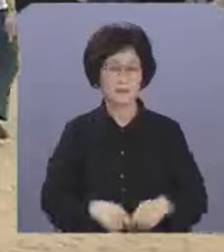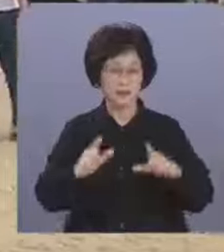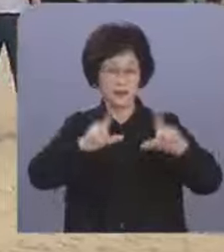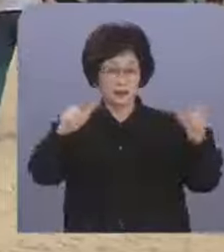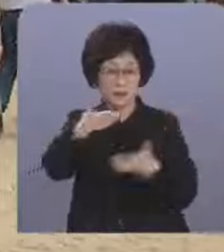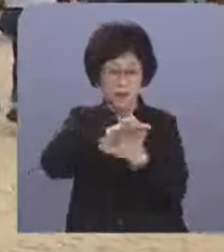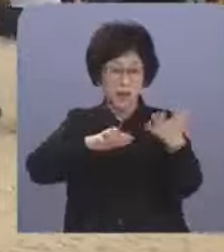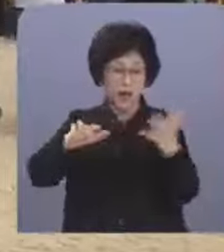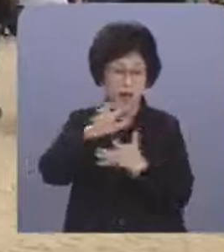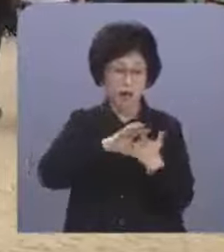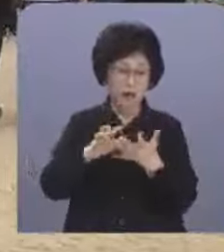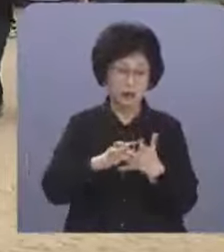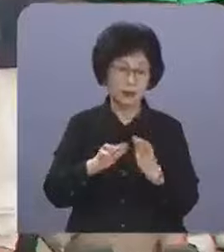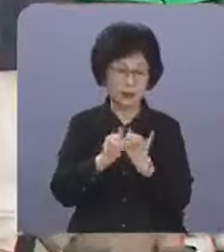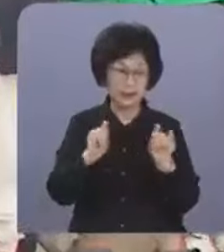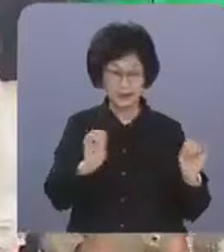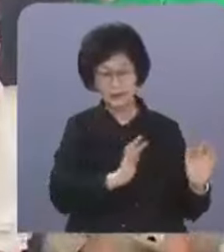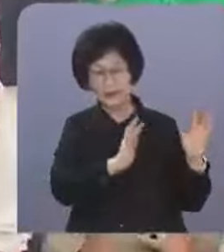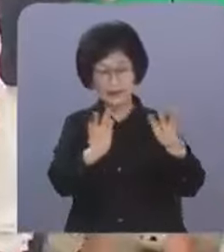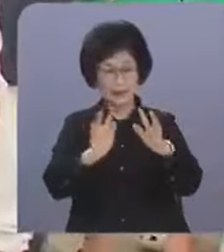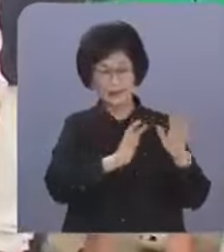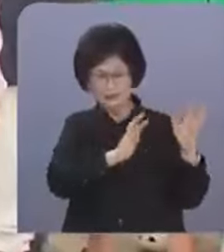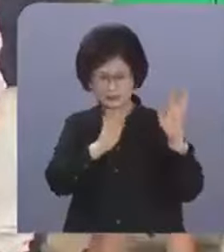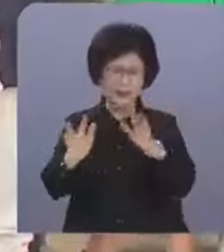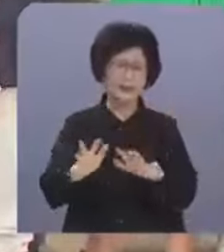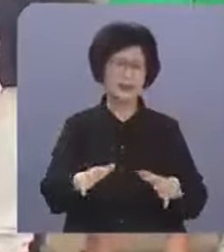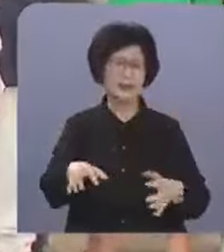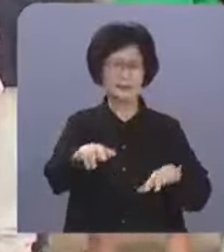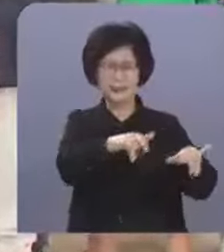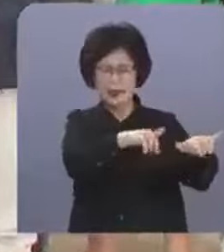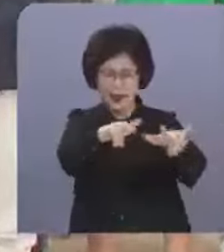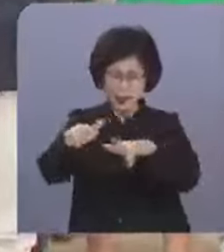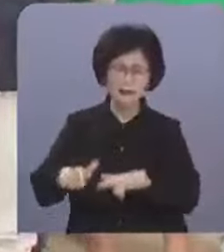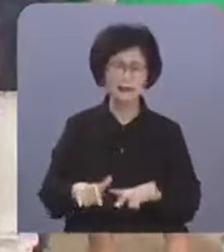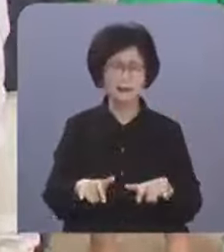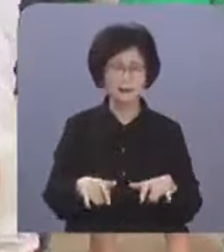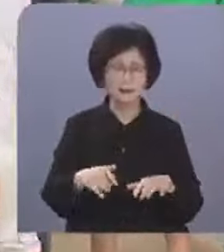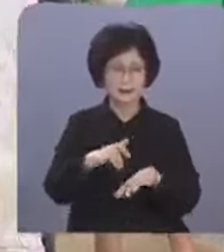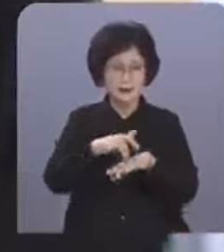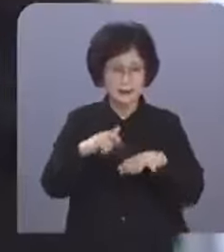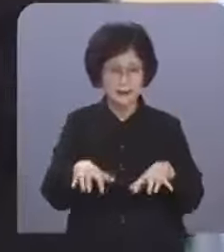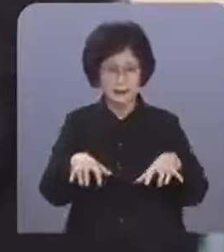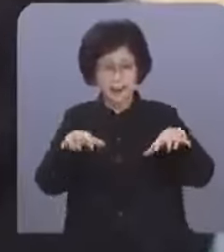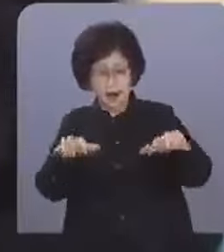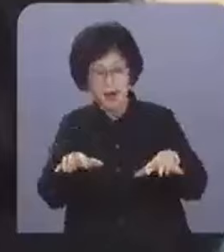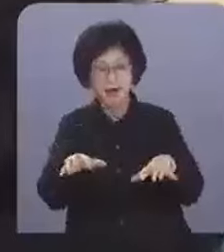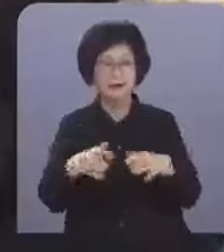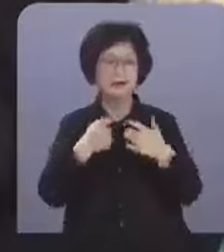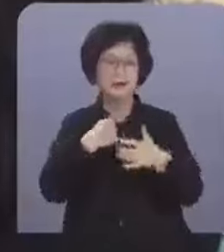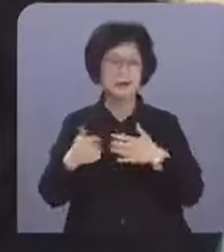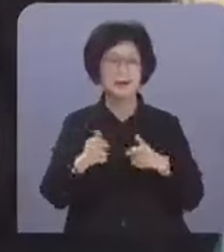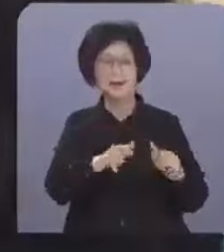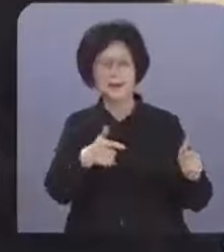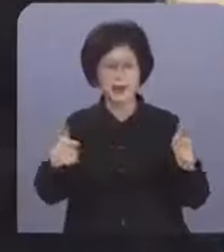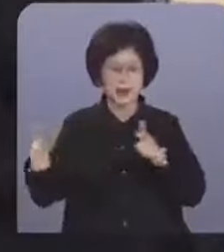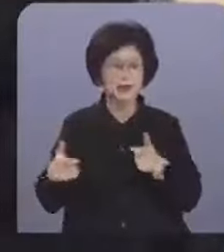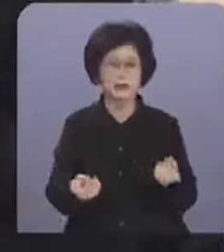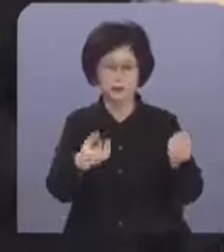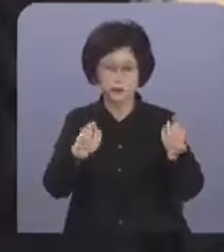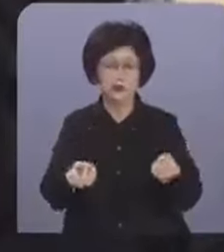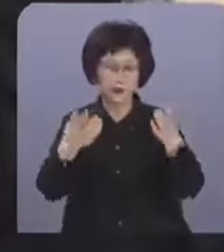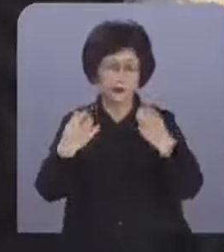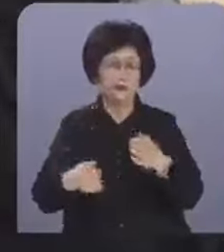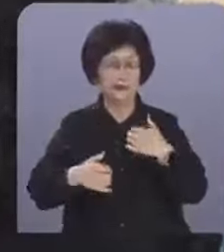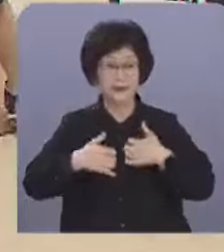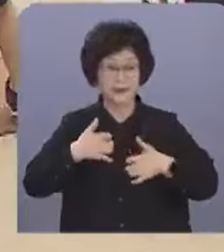날씨에도 축제에는 시민 발걸음이 이어졌습니다. 좀비 체험 등 이색 체험과 다양한 볼거리가 축제 열기를 한껏